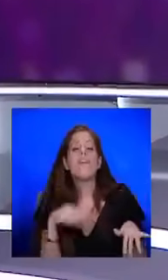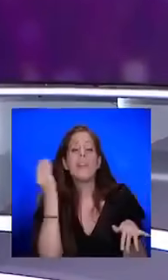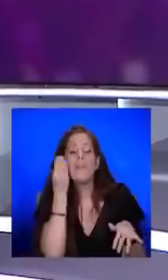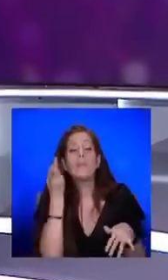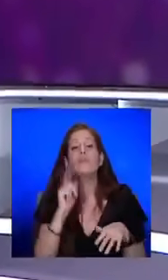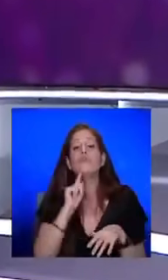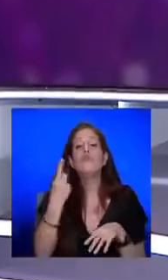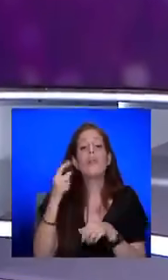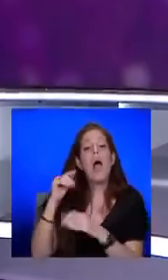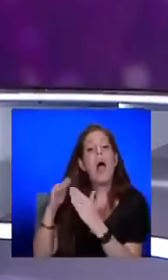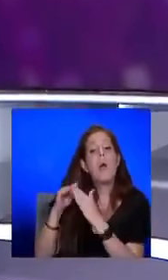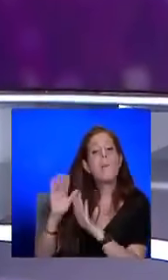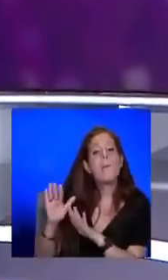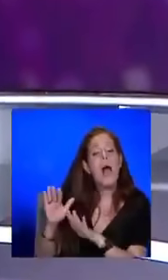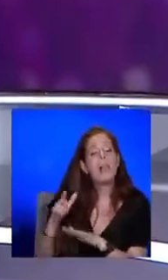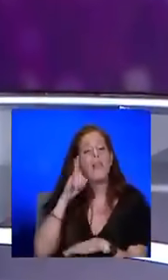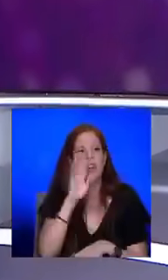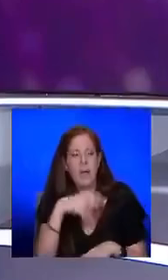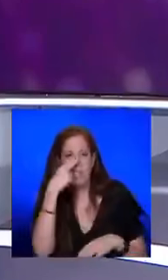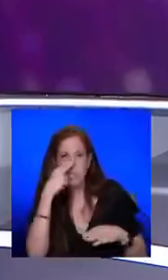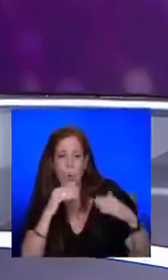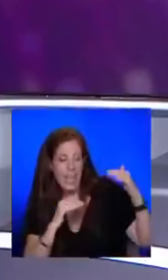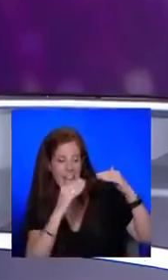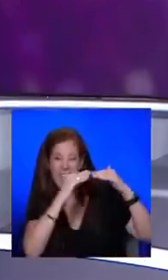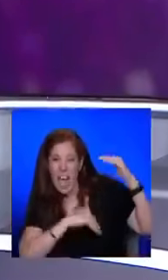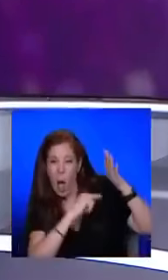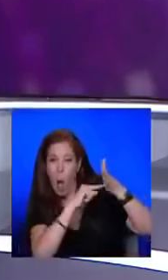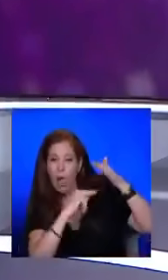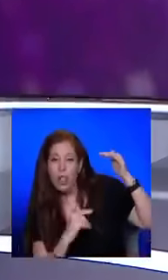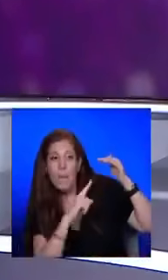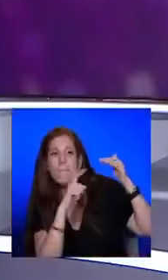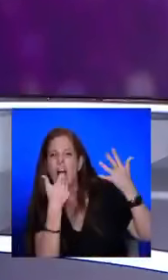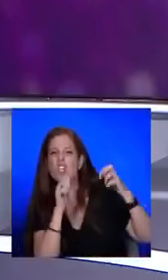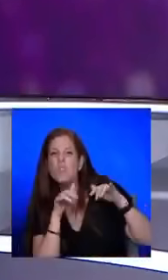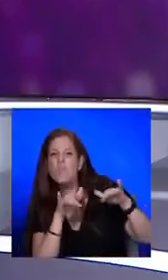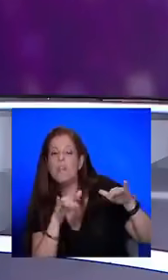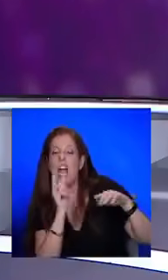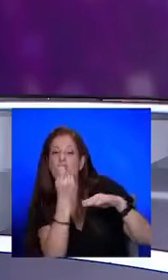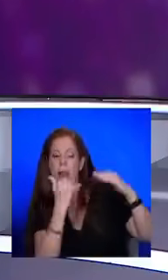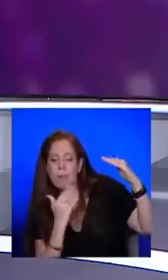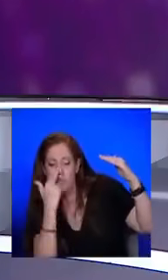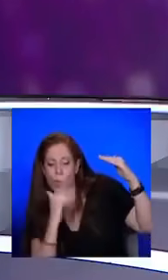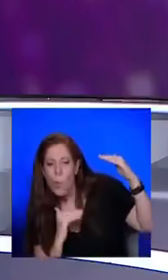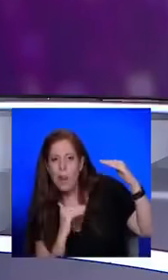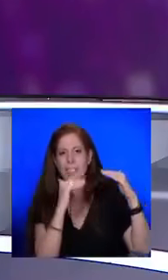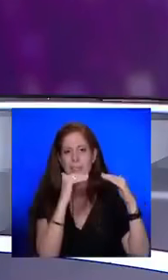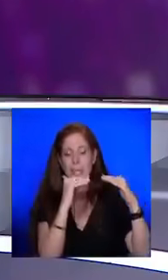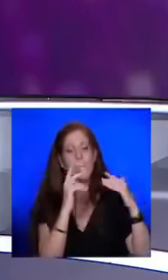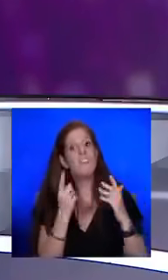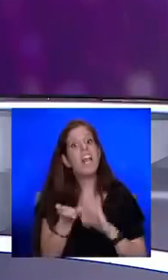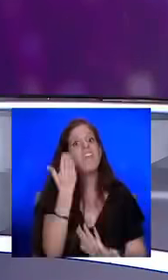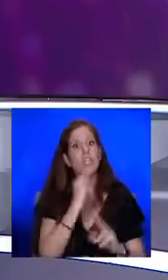כדי ינסו גם לצמצם את הגירעון 160 מיליארד שקלים, וזה עוד לפני שבכלל דיברנו על מערכת